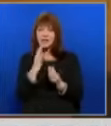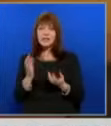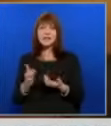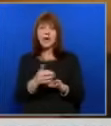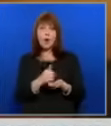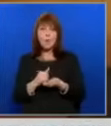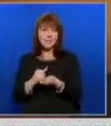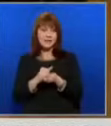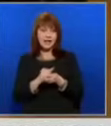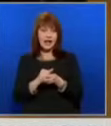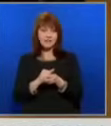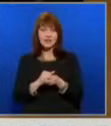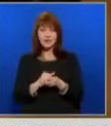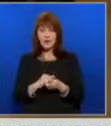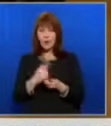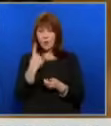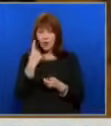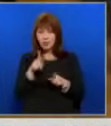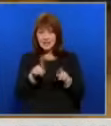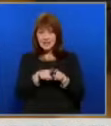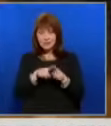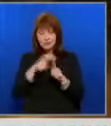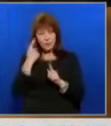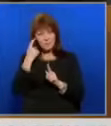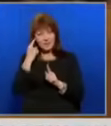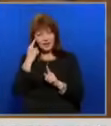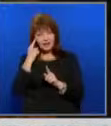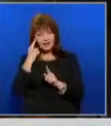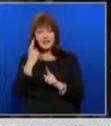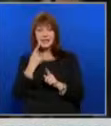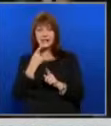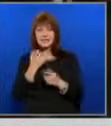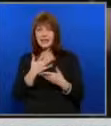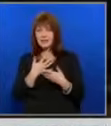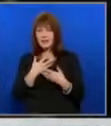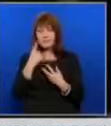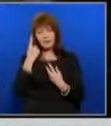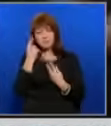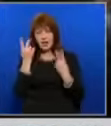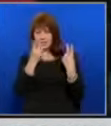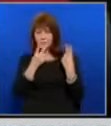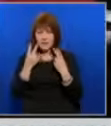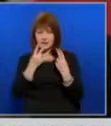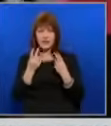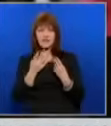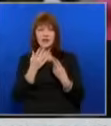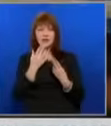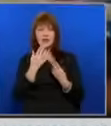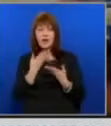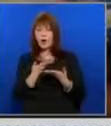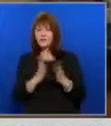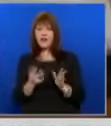обединяват всички около едно и също мнение през цялото време, за да има консенсус, са отваряли нови